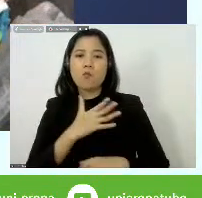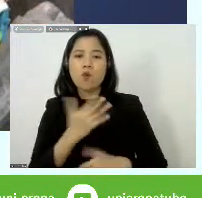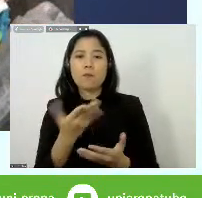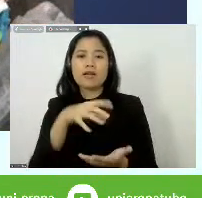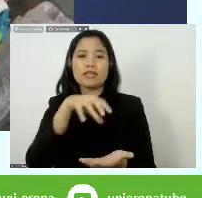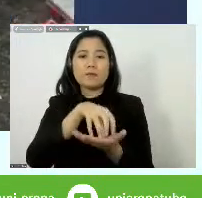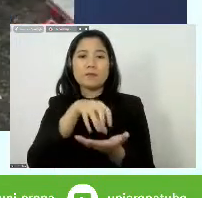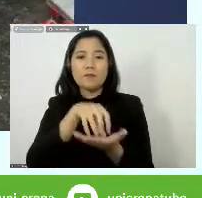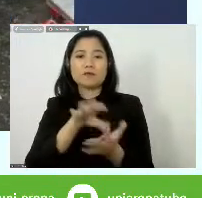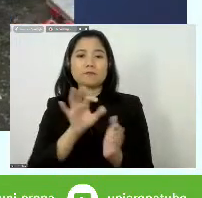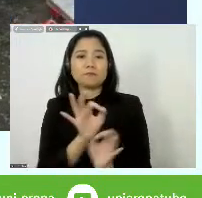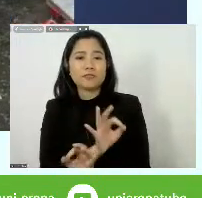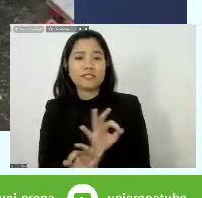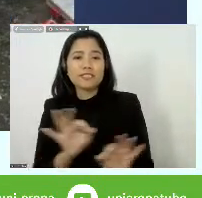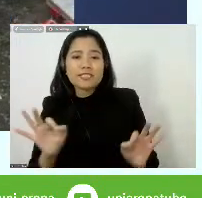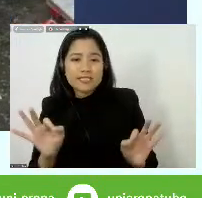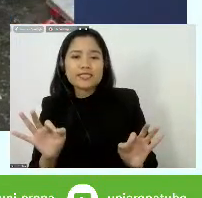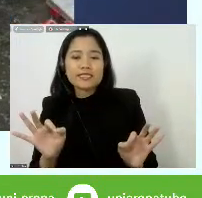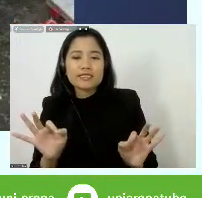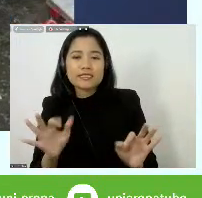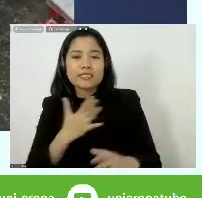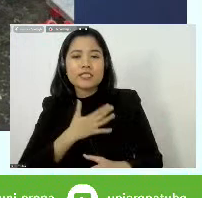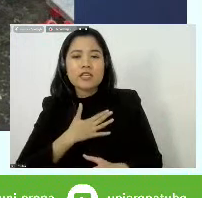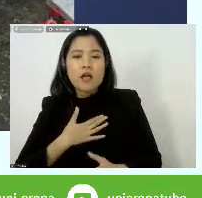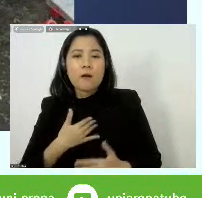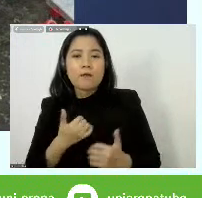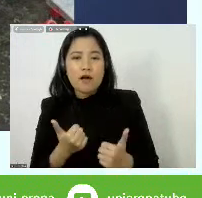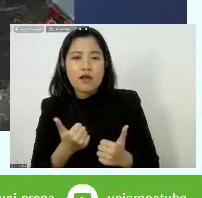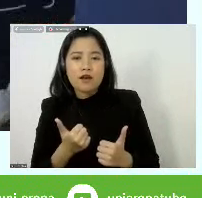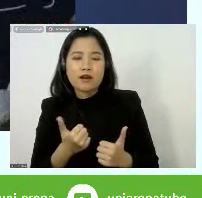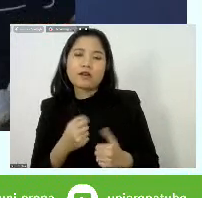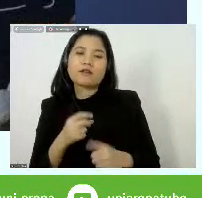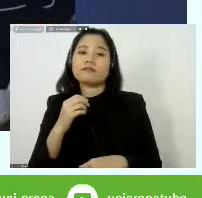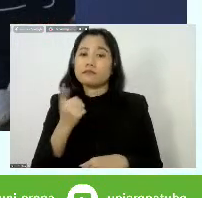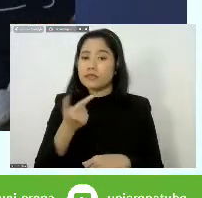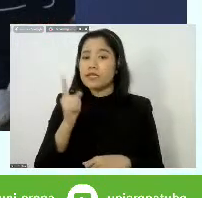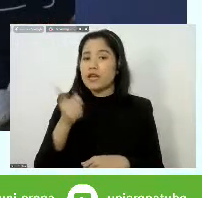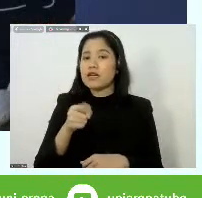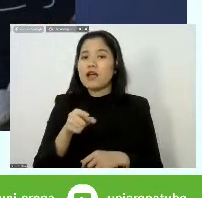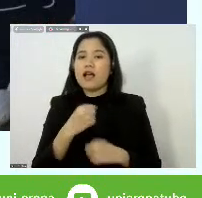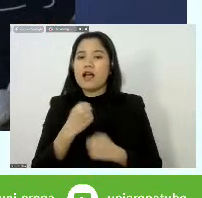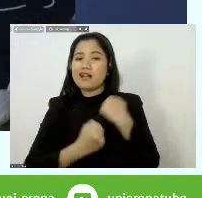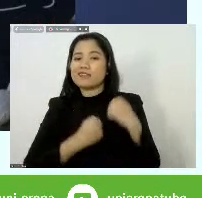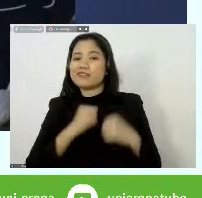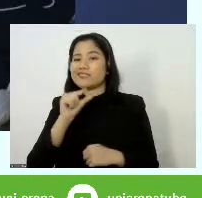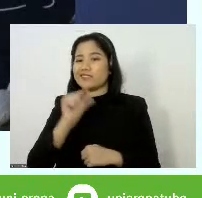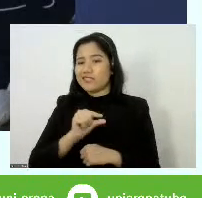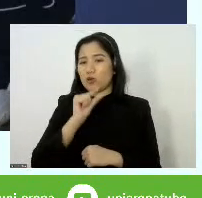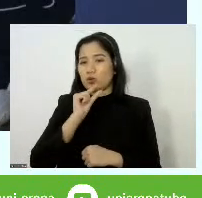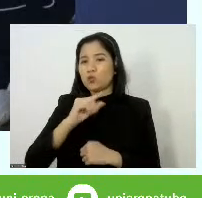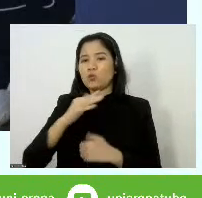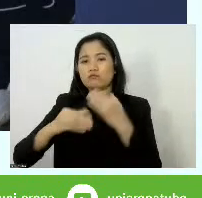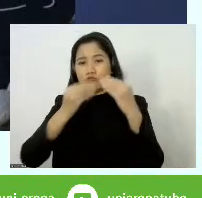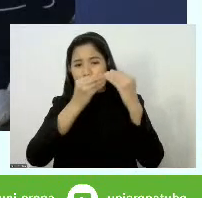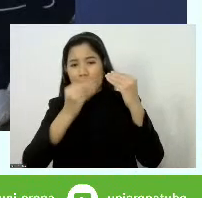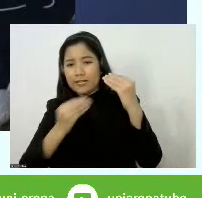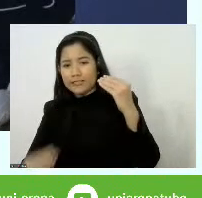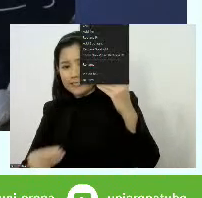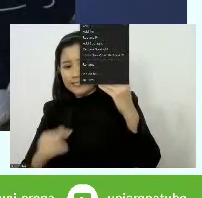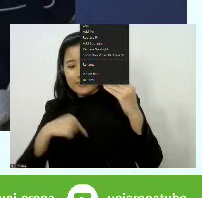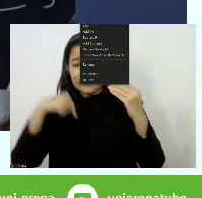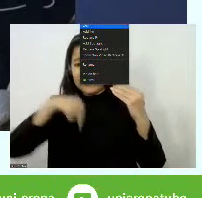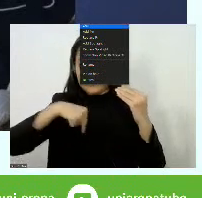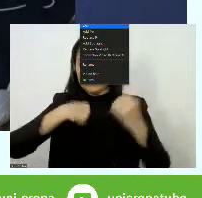kita bersih nyaman dan kita bisa melakukan sebuah aksi kecil untuk generasi berikutnya karena yang kita kerjakan saat ini itu terasi